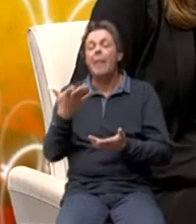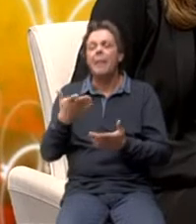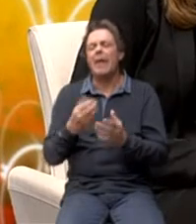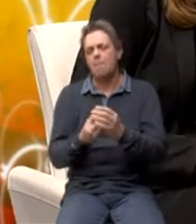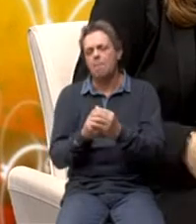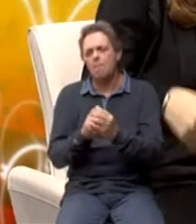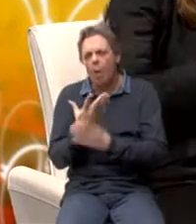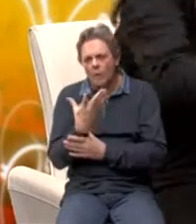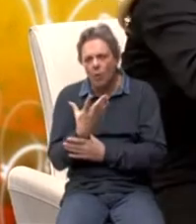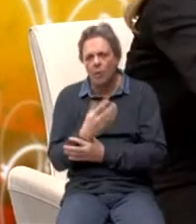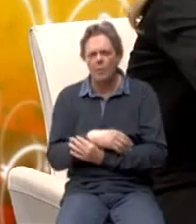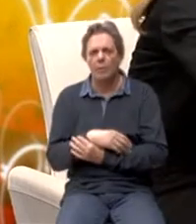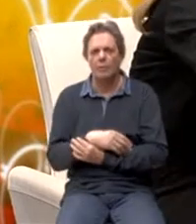proizvod